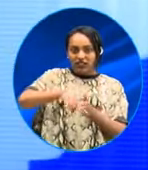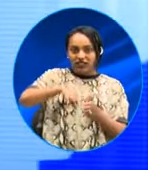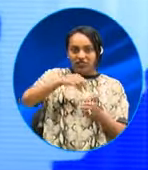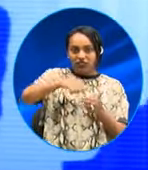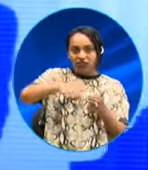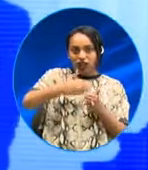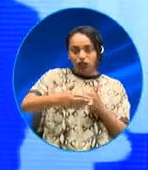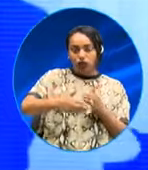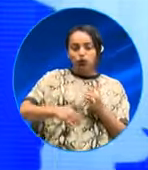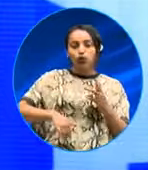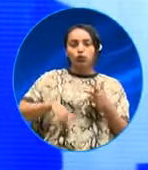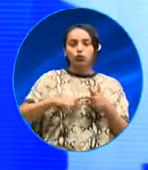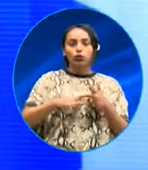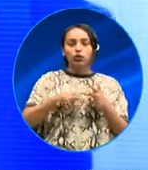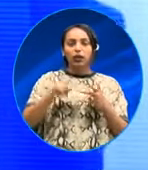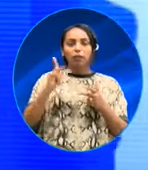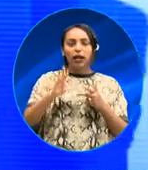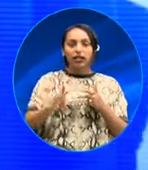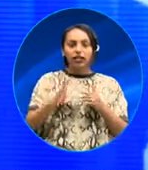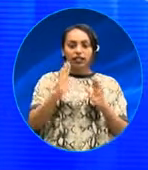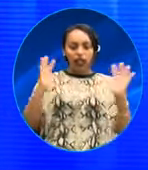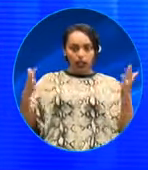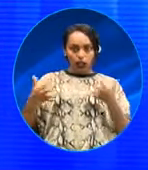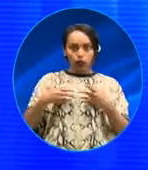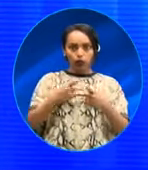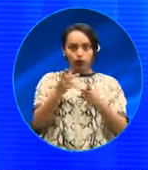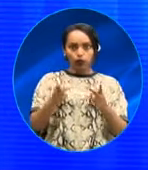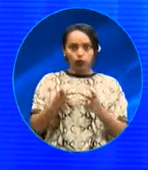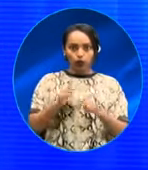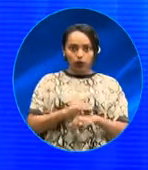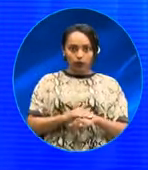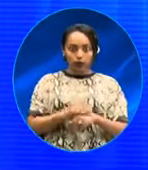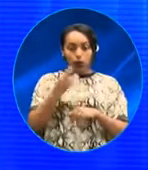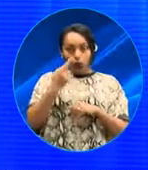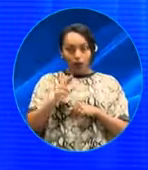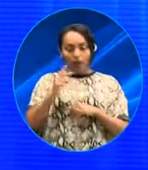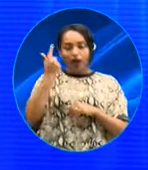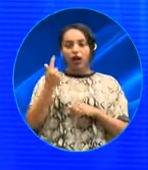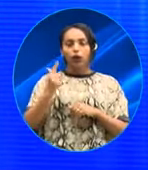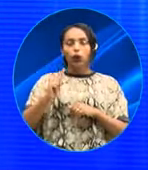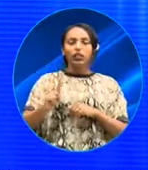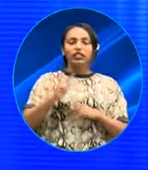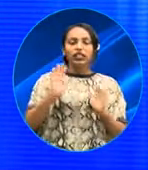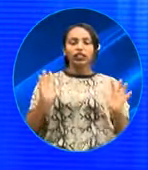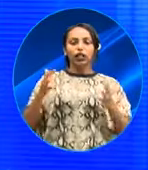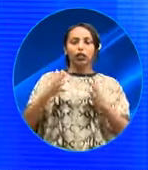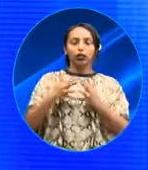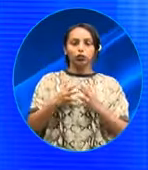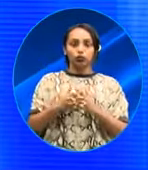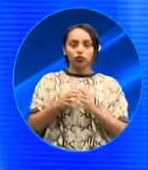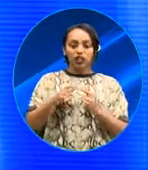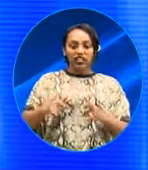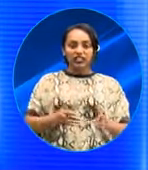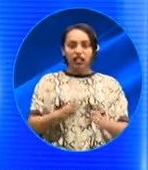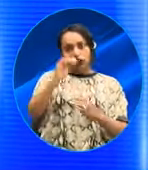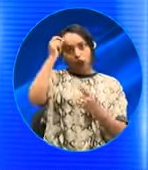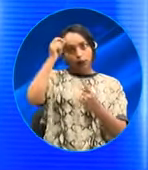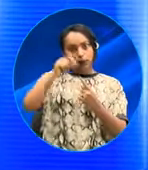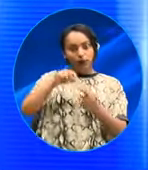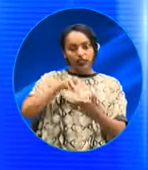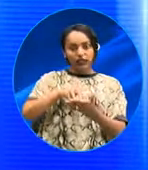ዳርቻዎች፣ ሶስተኛው ለፓርክ የተከለሉ ቦታዎች ላይ ወይም ለአረንጓዴነት የተከለሉ በስትራክቸራል